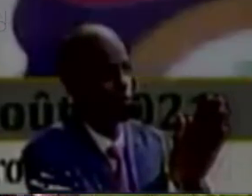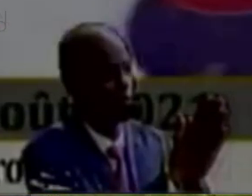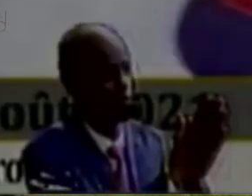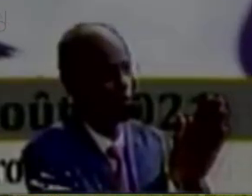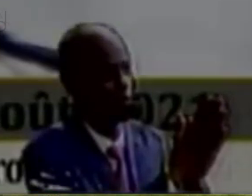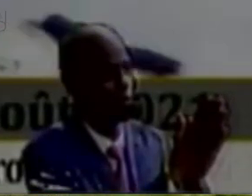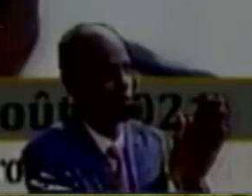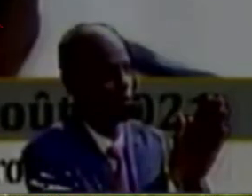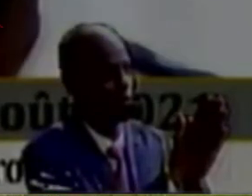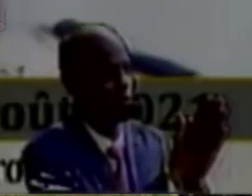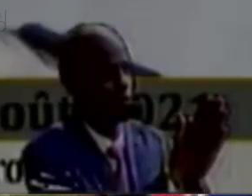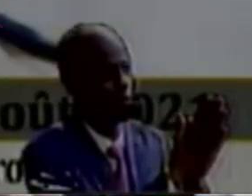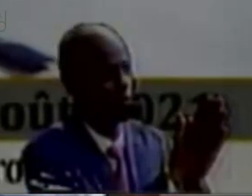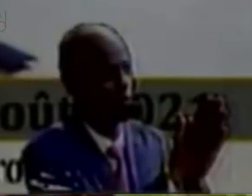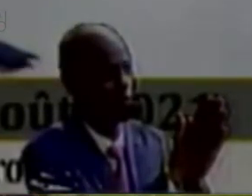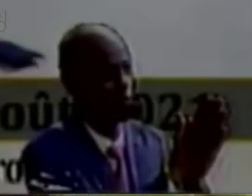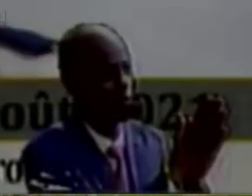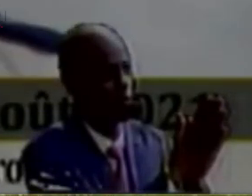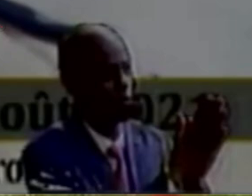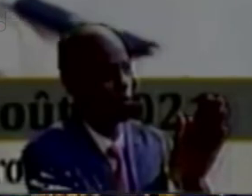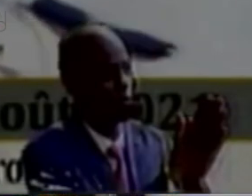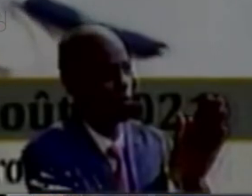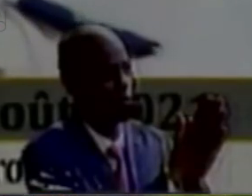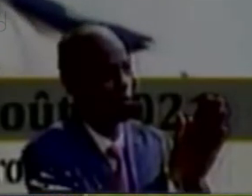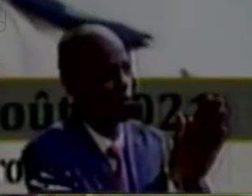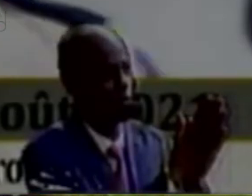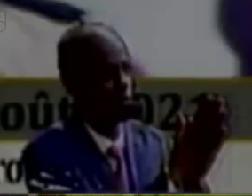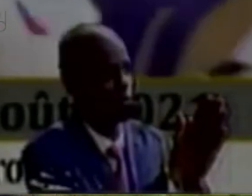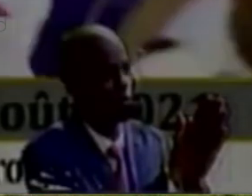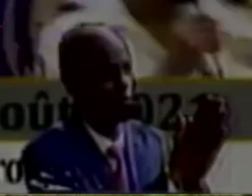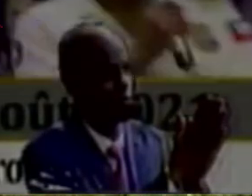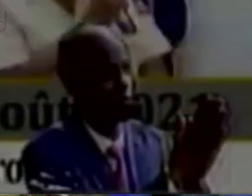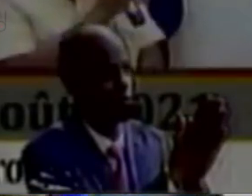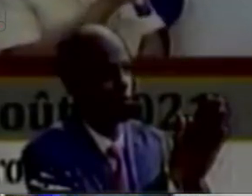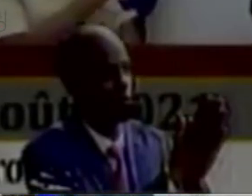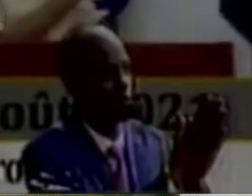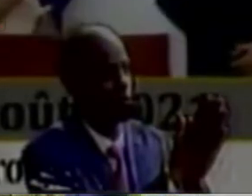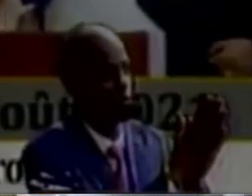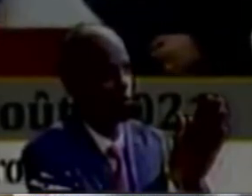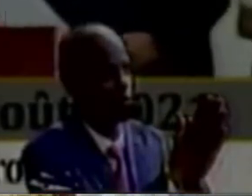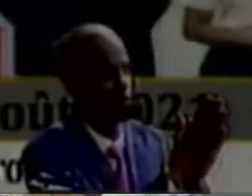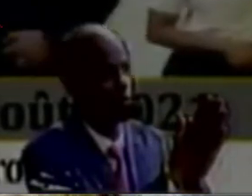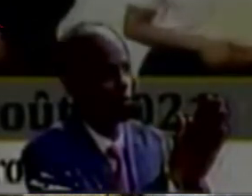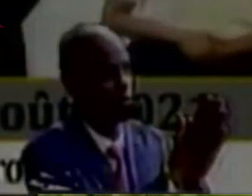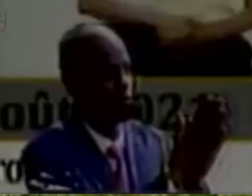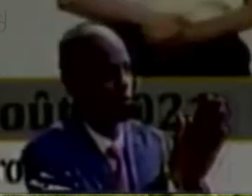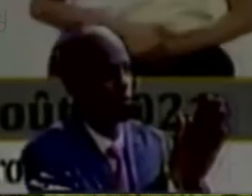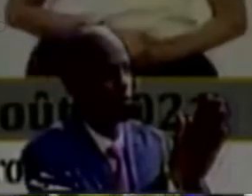C'est lui même qui est responsable équipe là. Nous gagnons commissaire divisionnaire Jeannette Bateau.